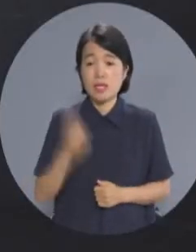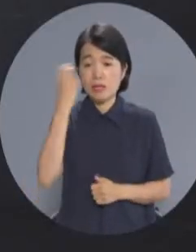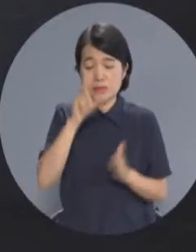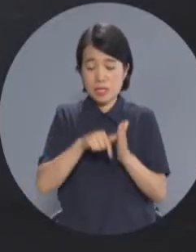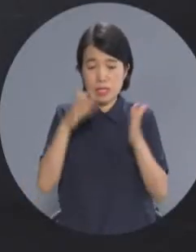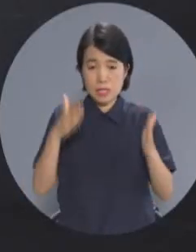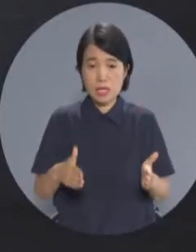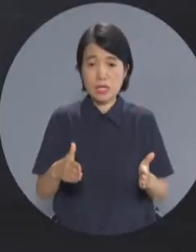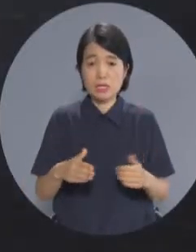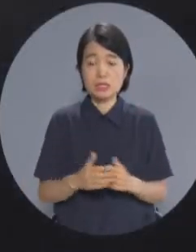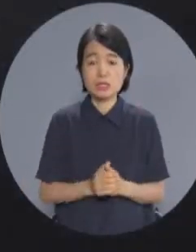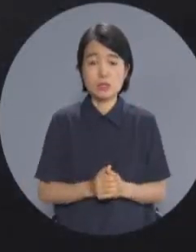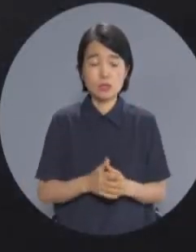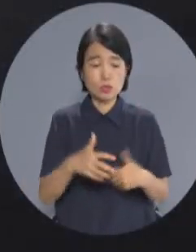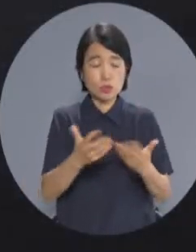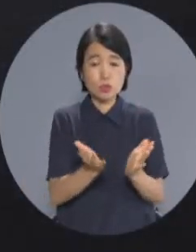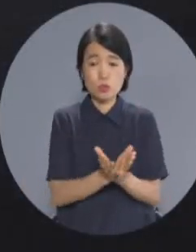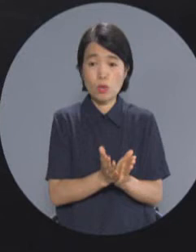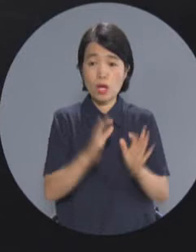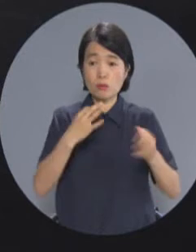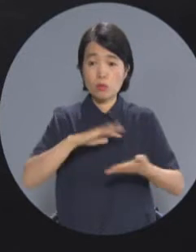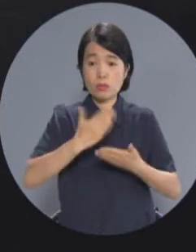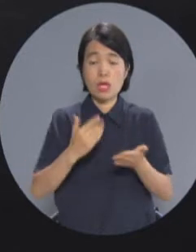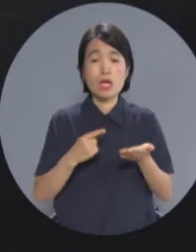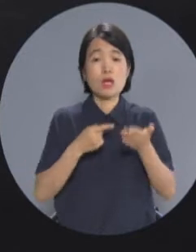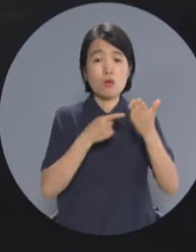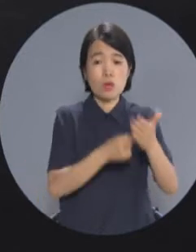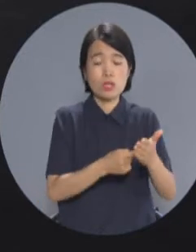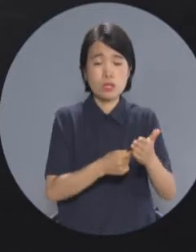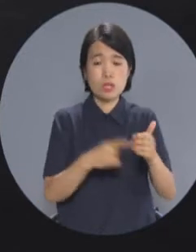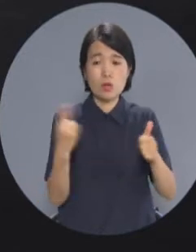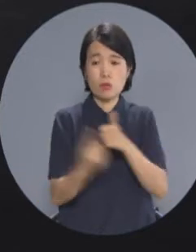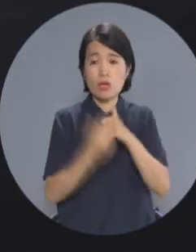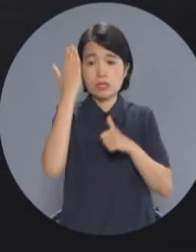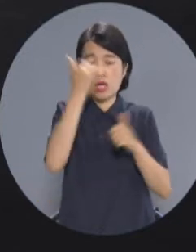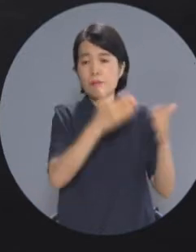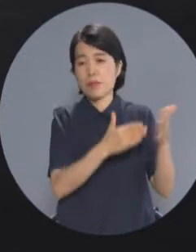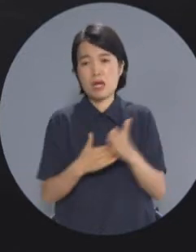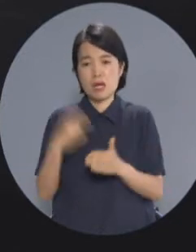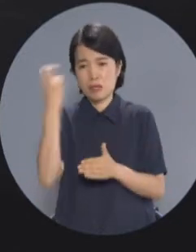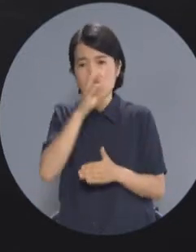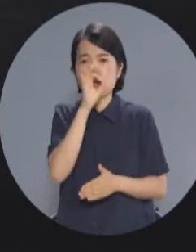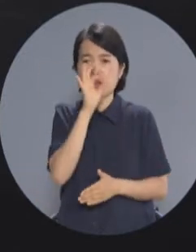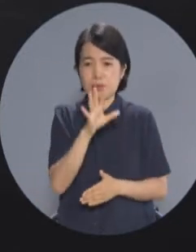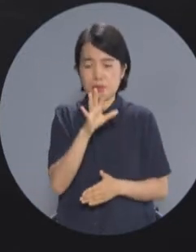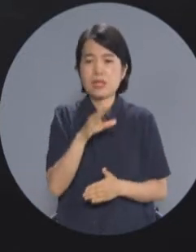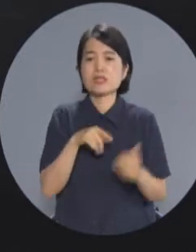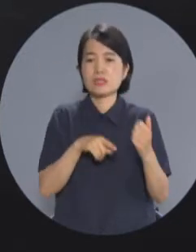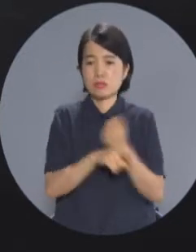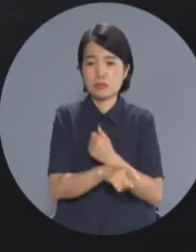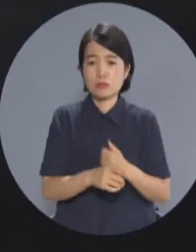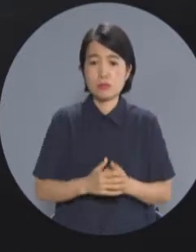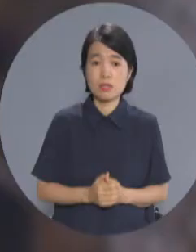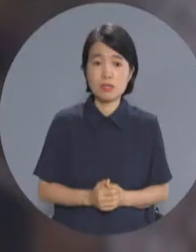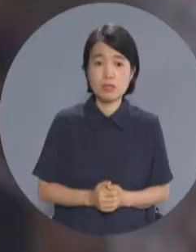중 조합 명의의 통장 공개를 요구했더니 위원장이 거부해 감사 자체가 불가능하다는